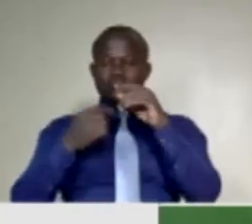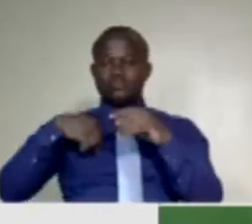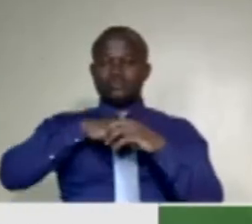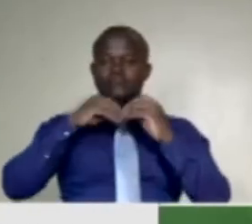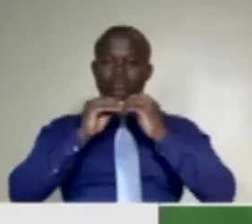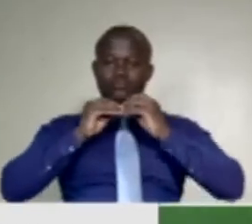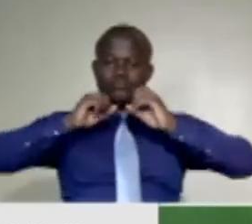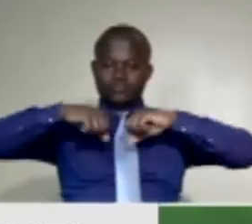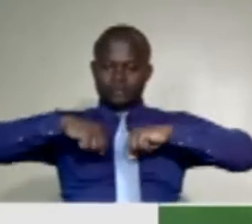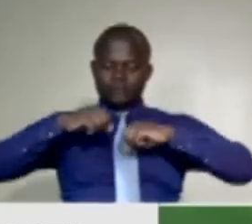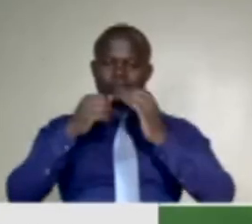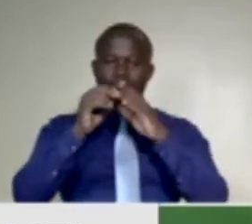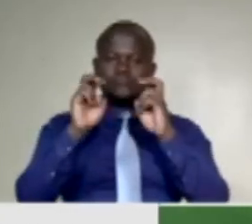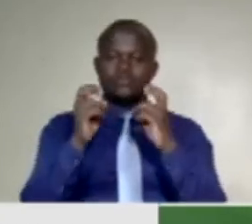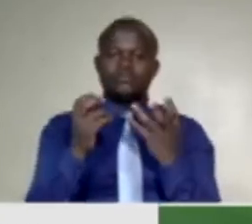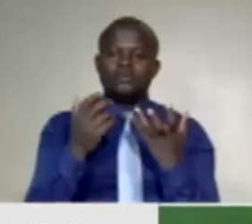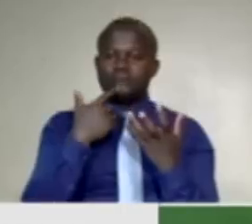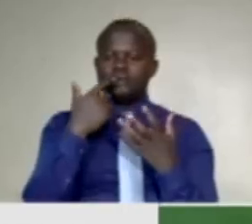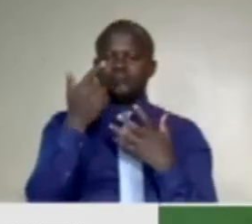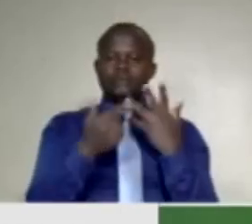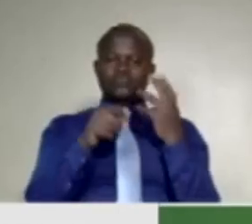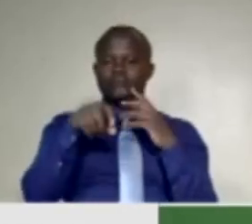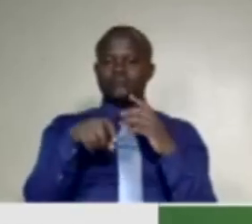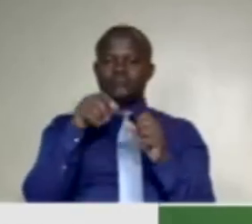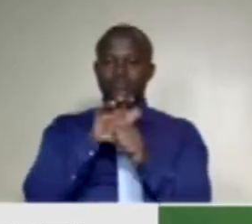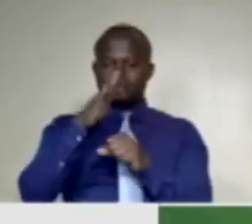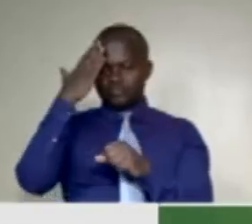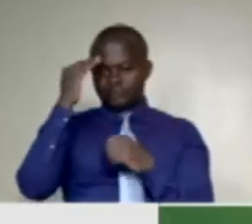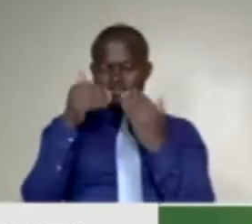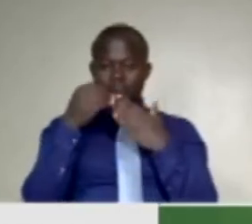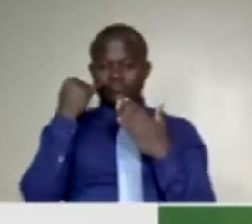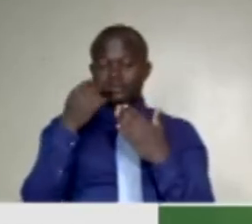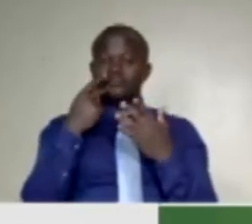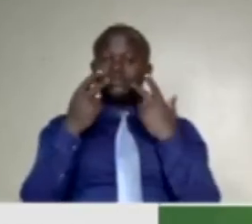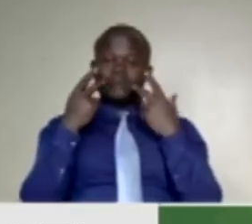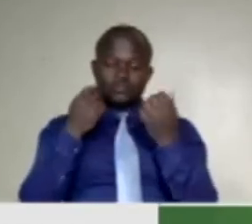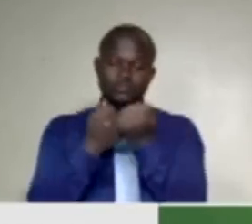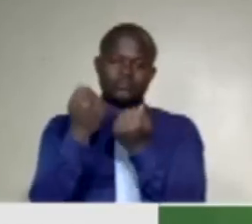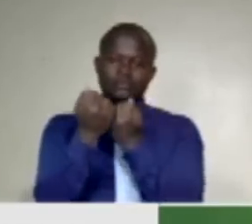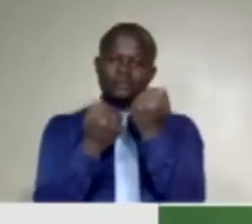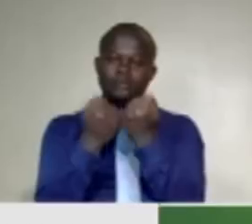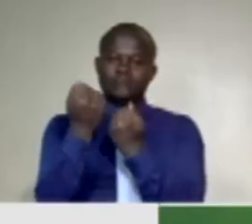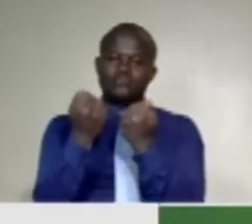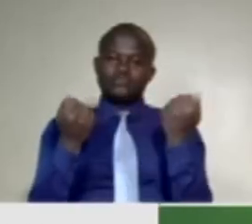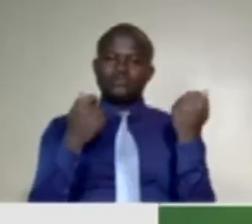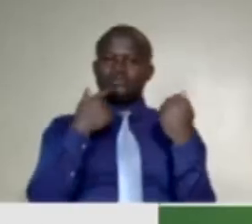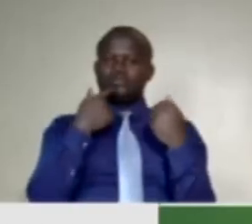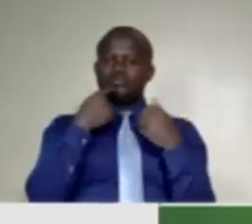twumvikanye ko ari bikenewe cyane kubera ko iyo tuvuga ubuhahirane